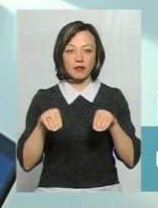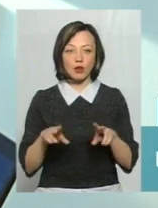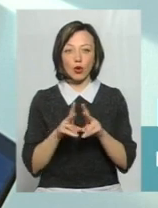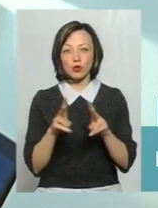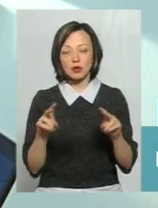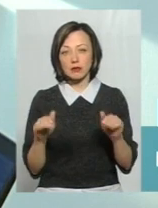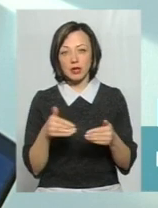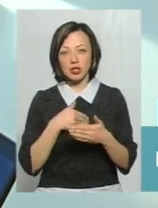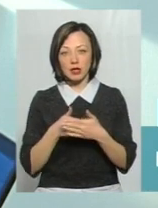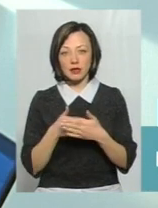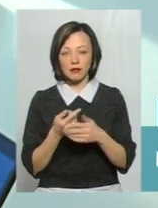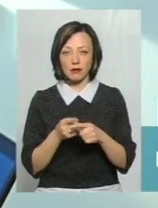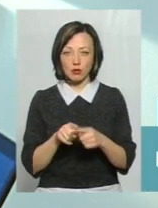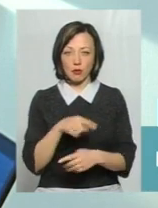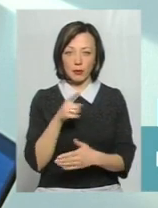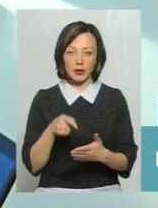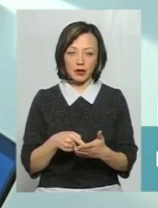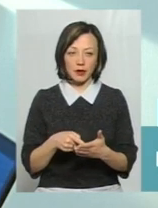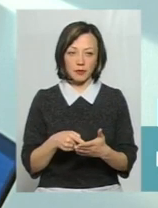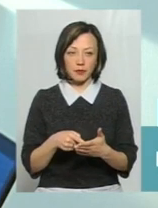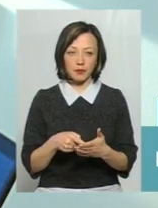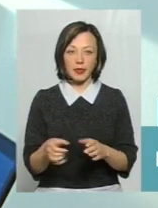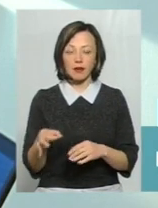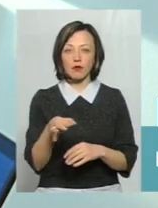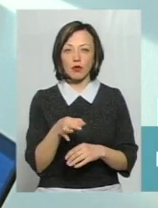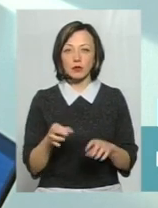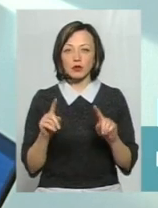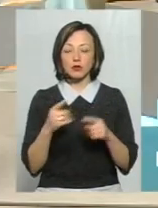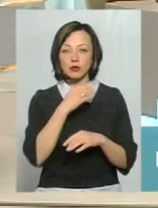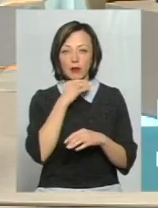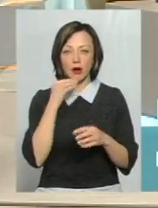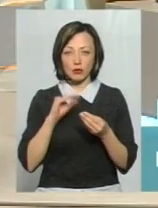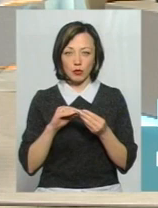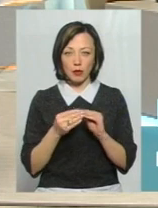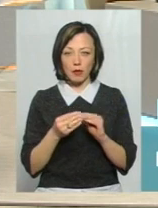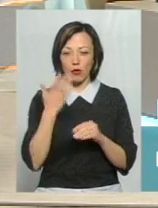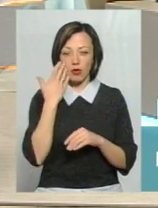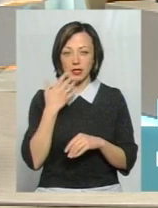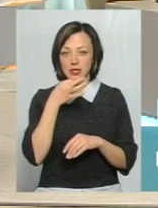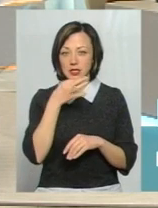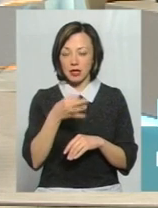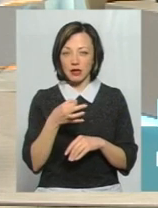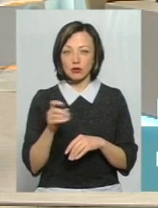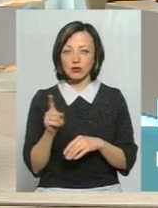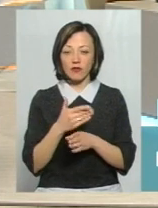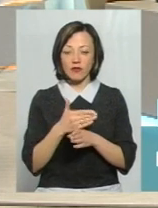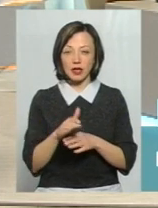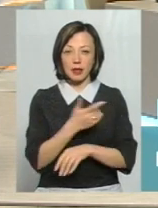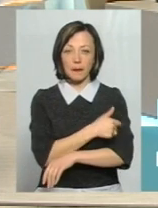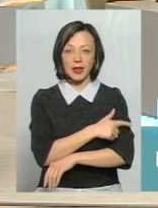Хтось менш активний в цьому відношенні. В області надзвичайно багато проблем. І коли ми сказали, що ми виділили для